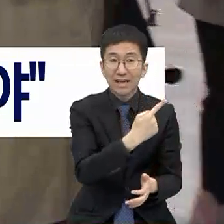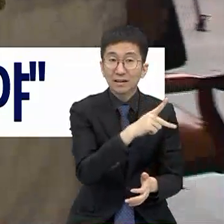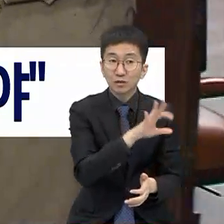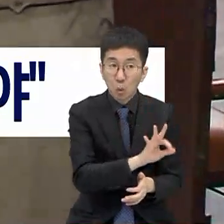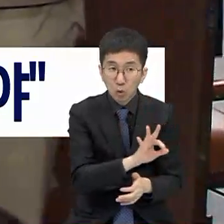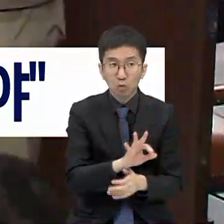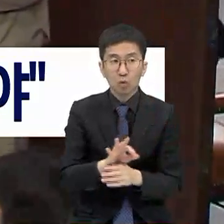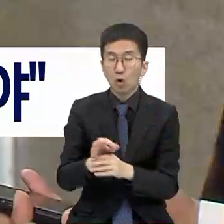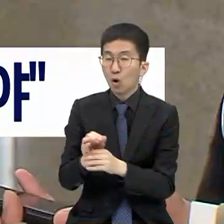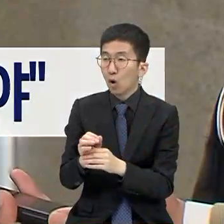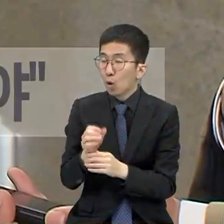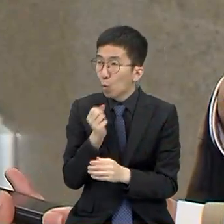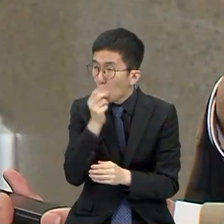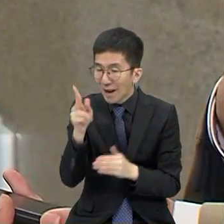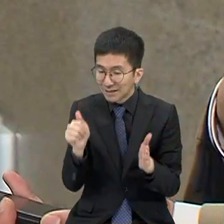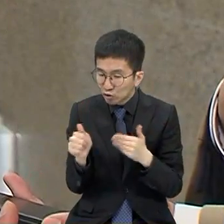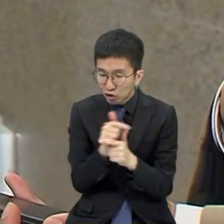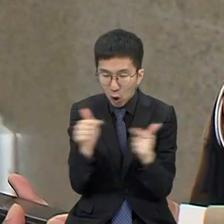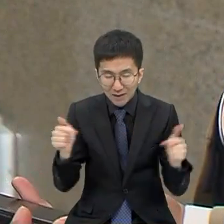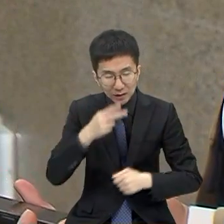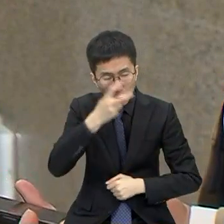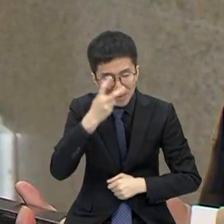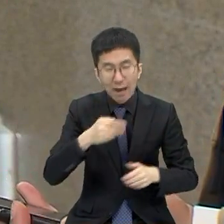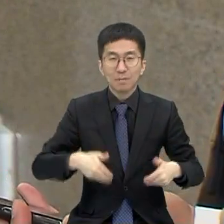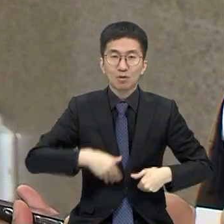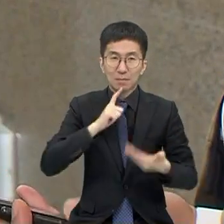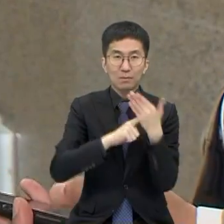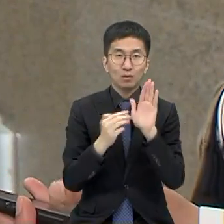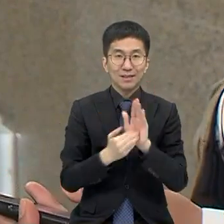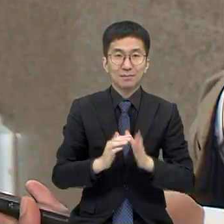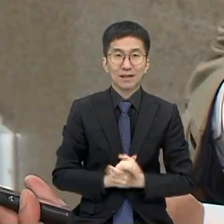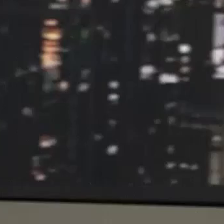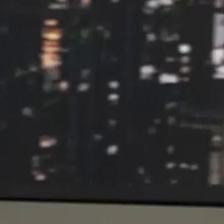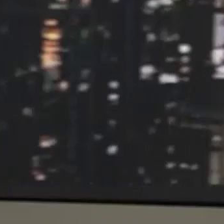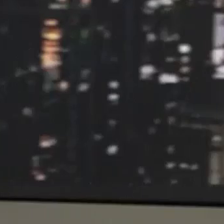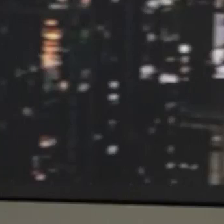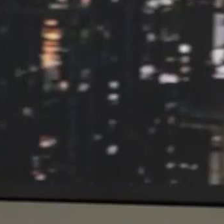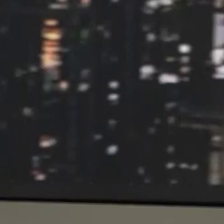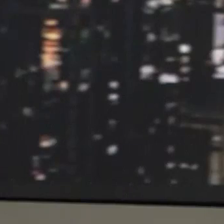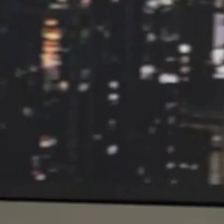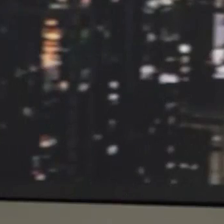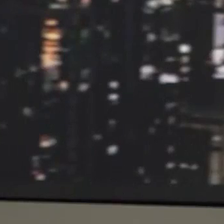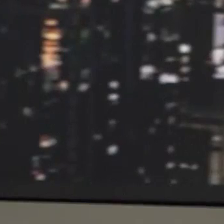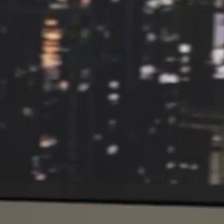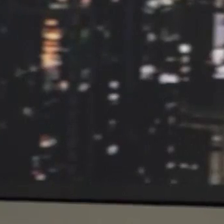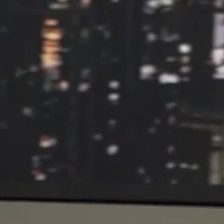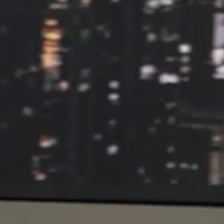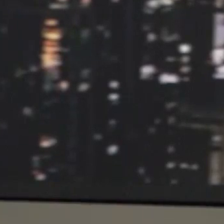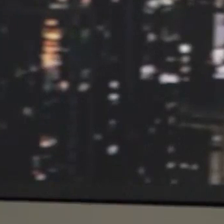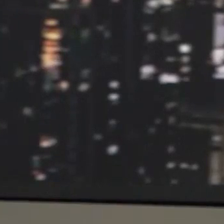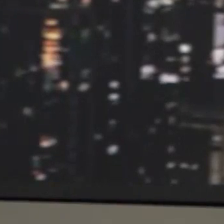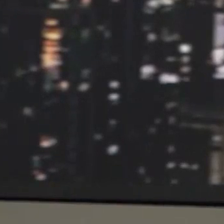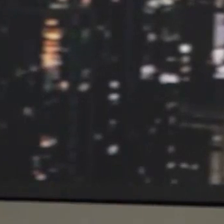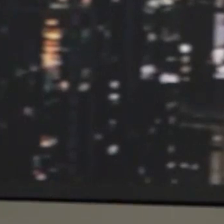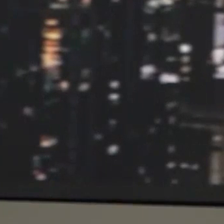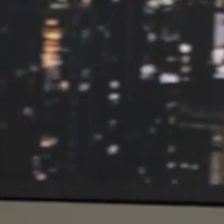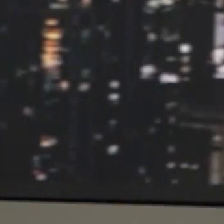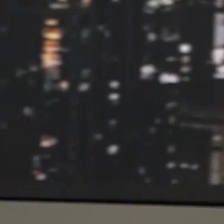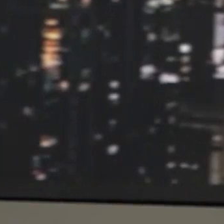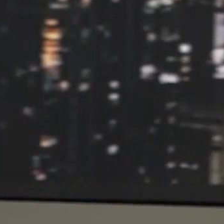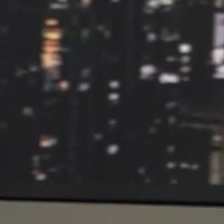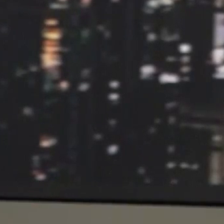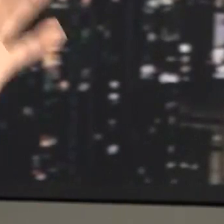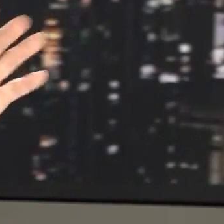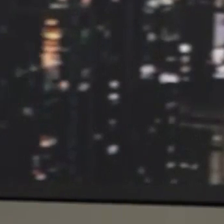필요가 있다고 말했습니다. SBS 김영래입니다. 네, 안녕하십니까. 김현우입니다. 더 많은 뉴스와 라이브 이벤트를